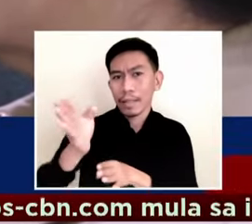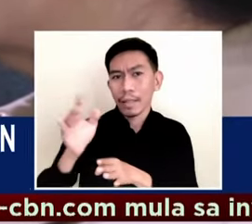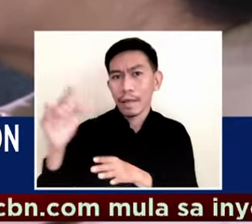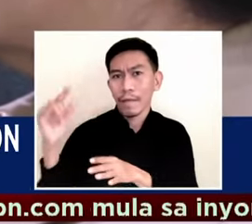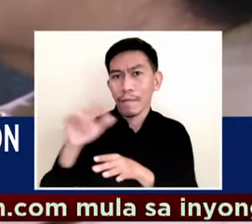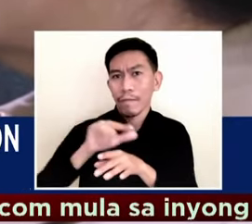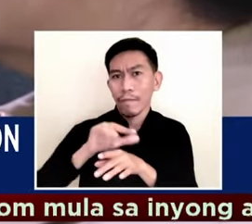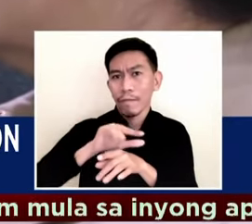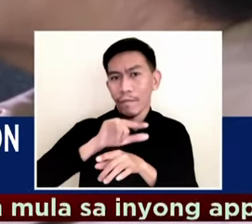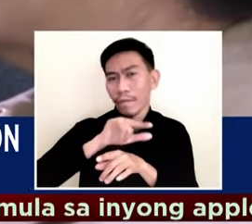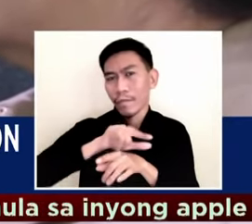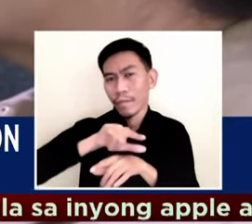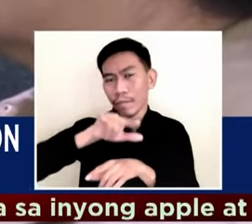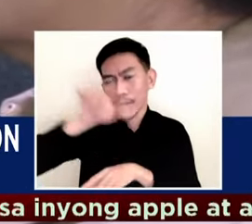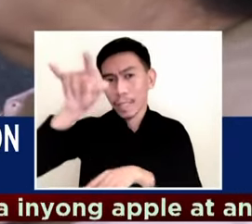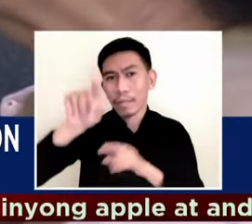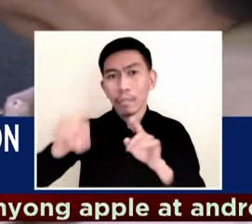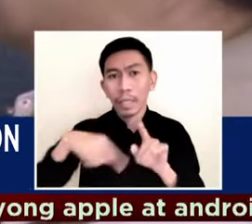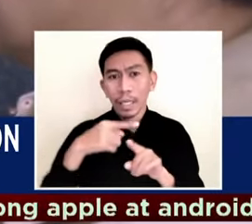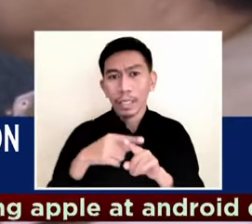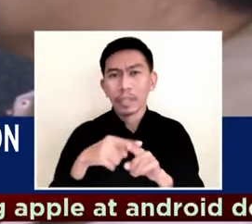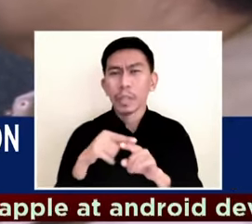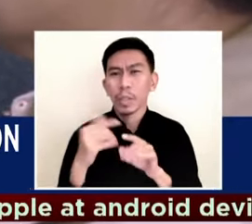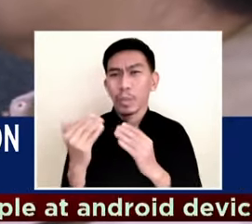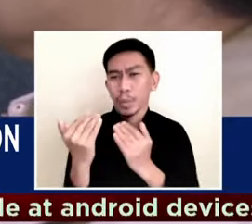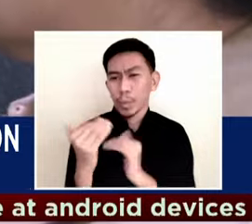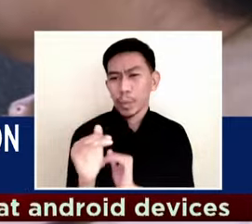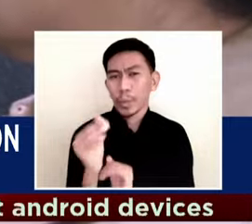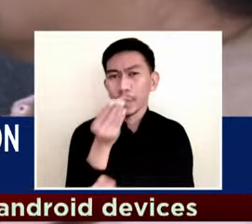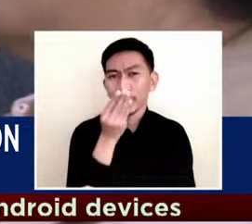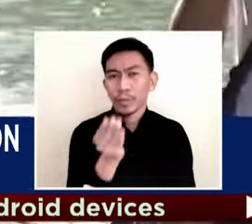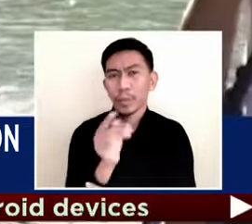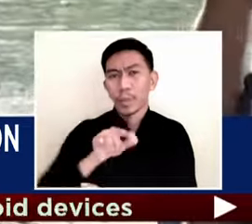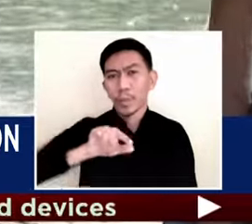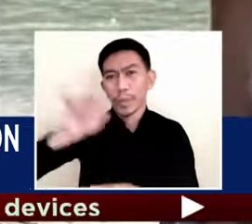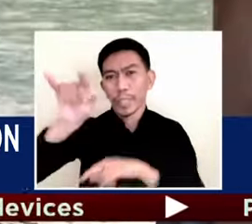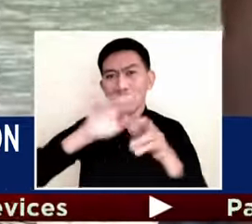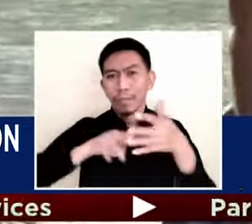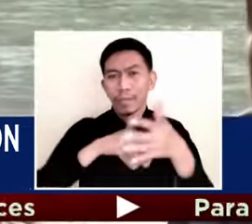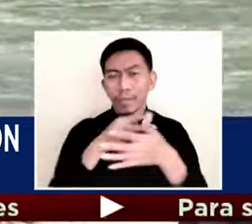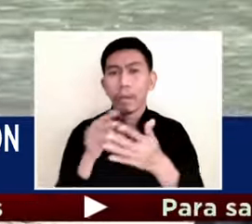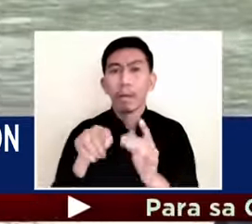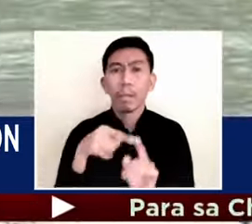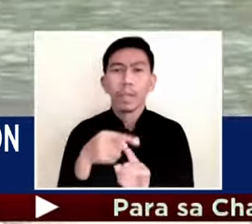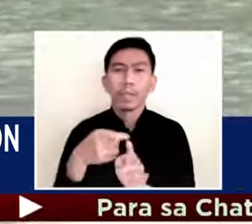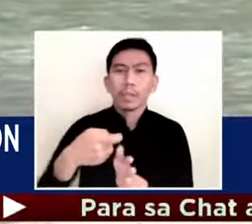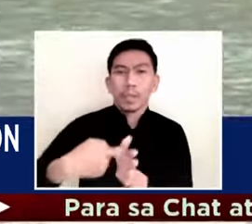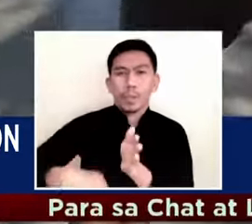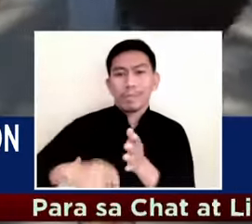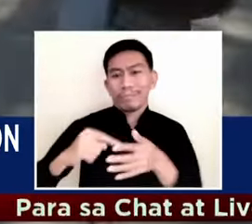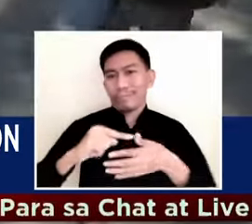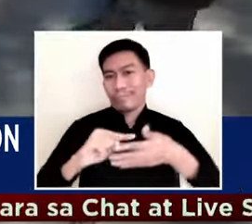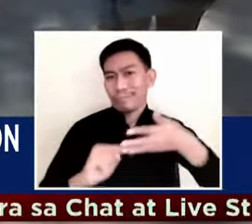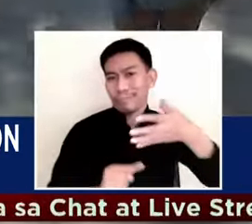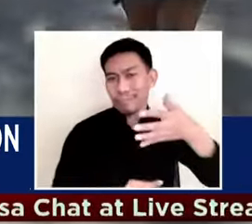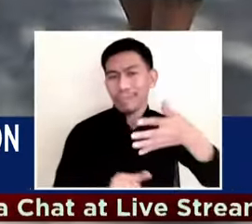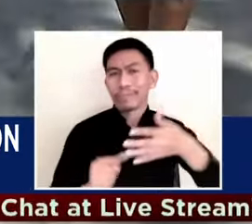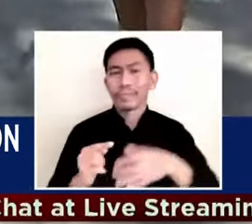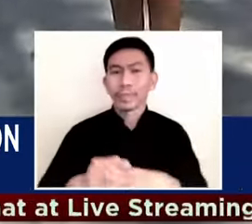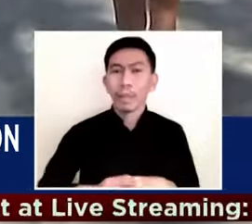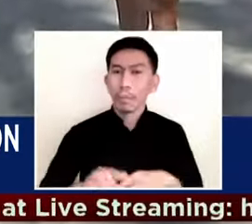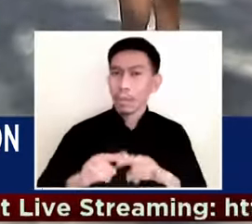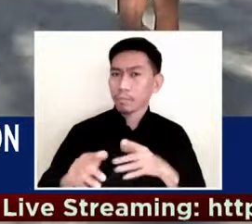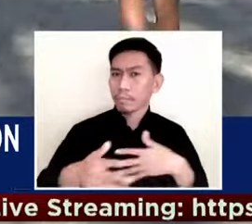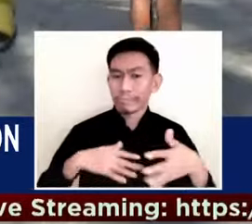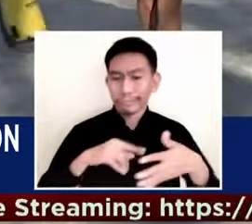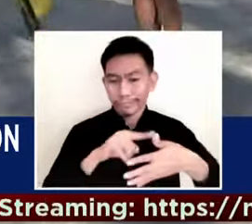know, limited flights, and of course, I guess pricing. Sa kabila nito, dinadayo pa rin